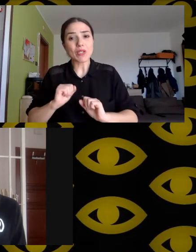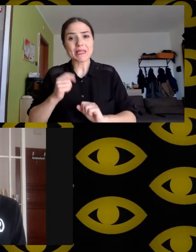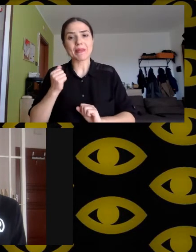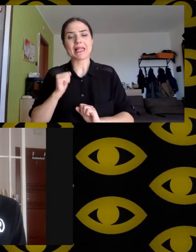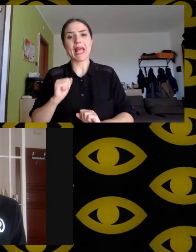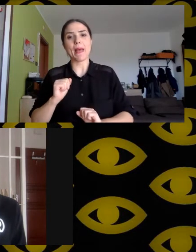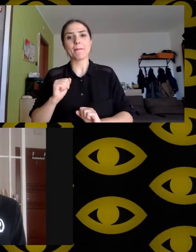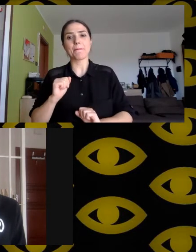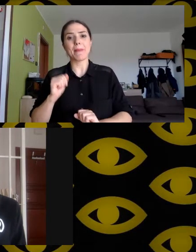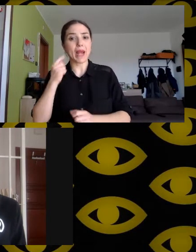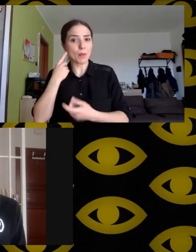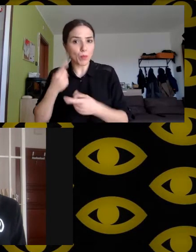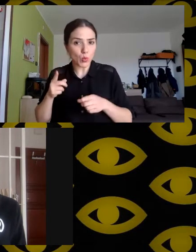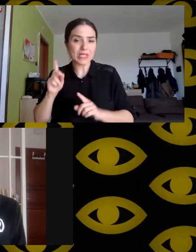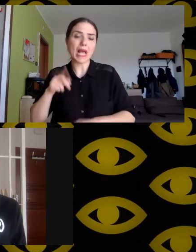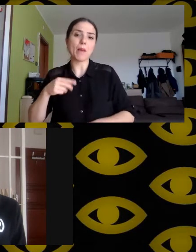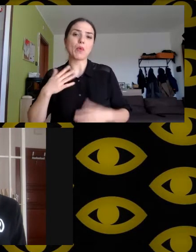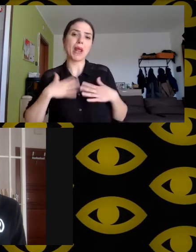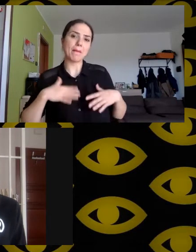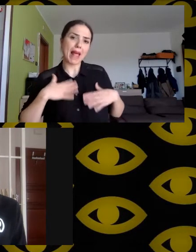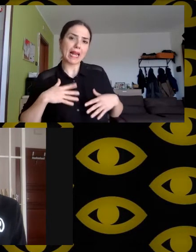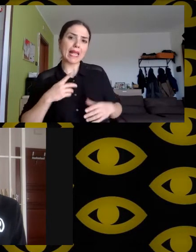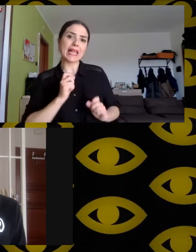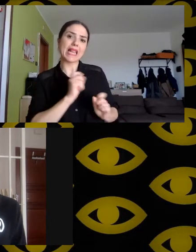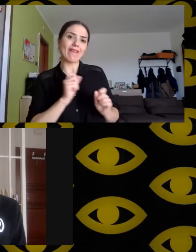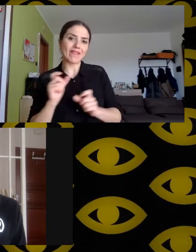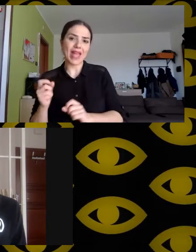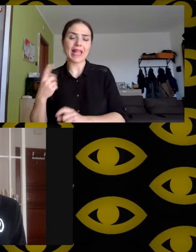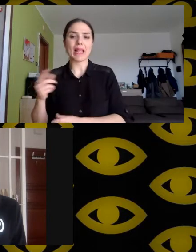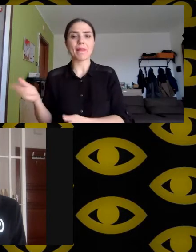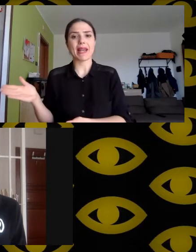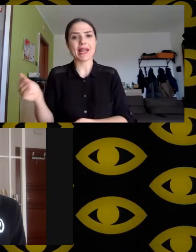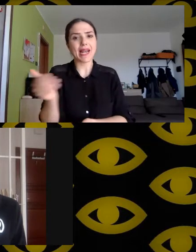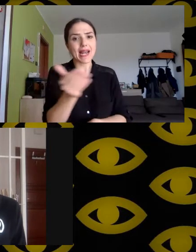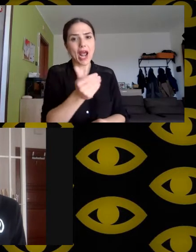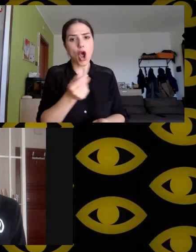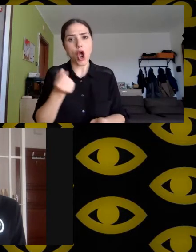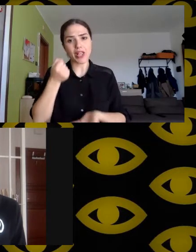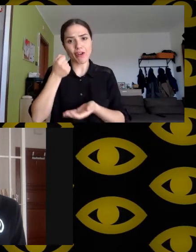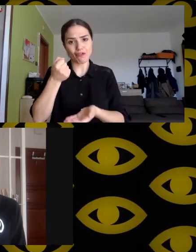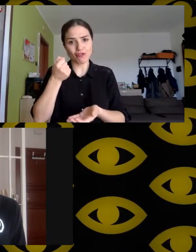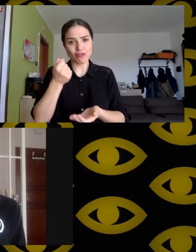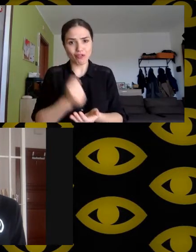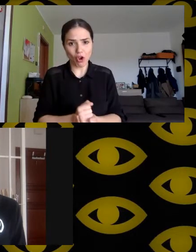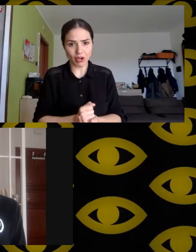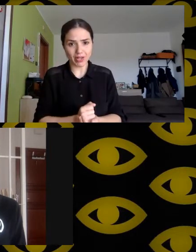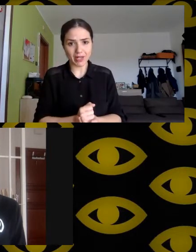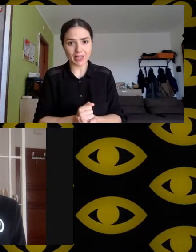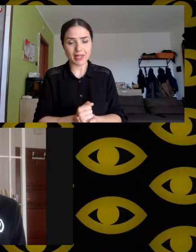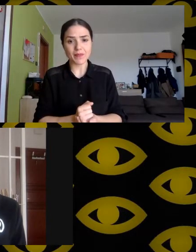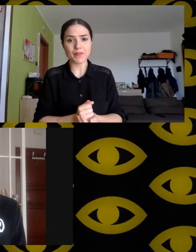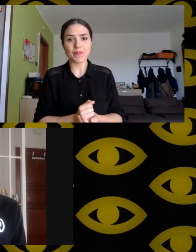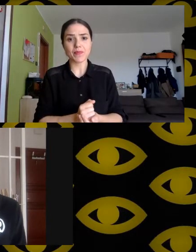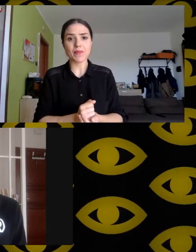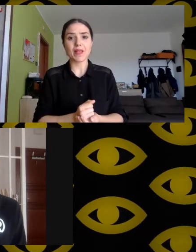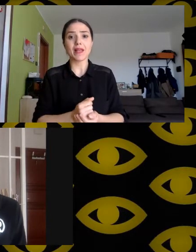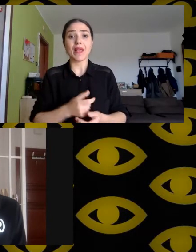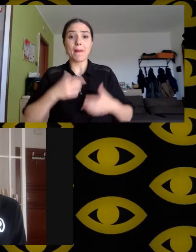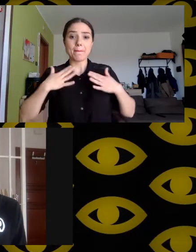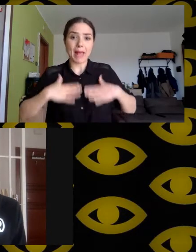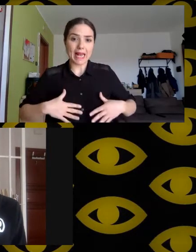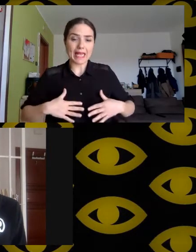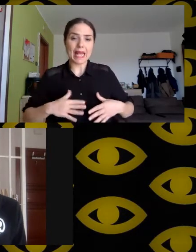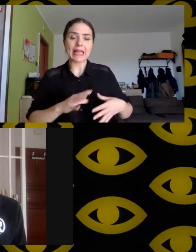fondi. Semplicemente questo. Noi attraverso questa canzone e attraverso questa maglietta con abbinata la sua mascherina